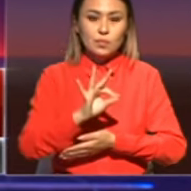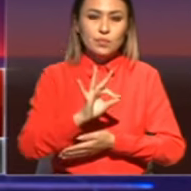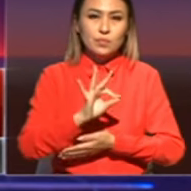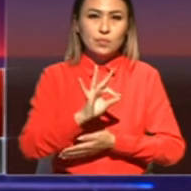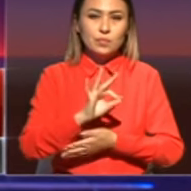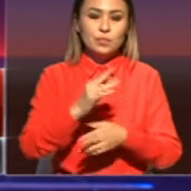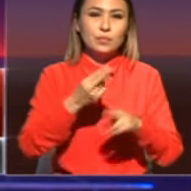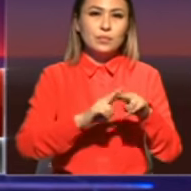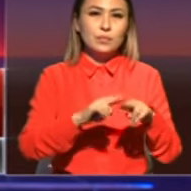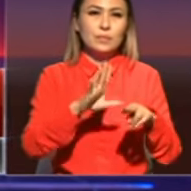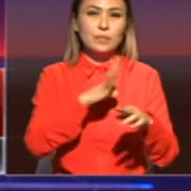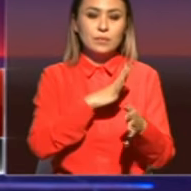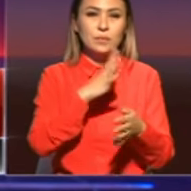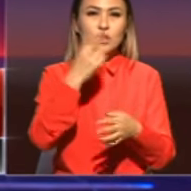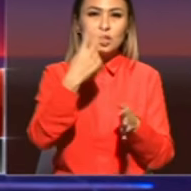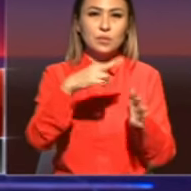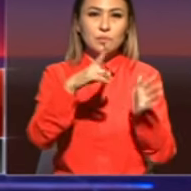30%-ның төңірегінде таяқ болды,